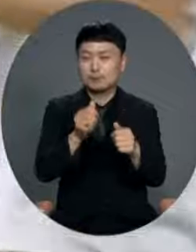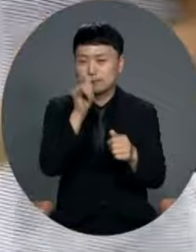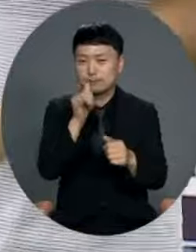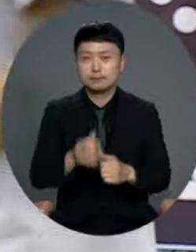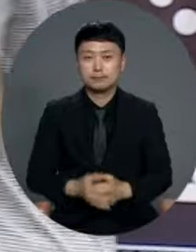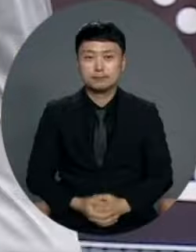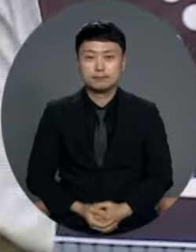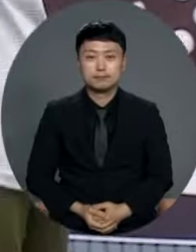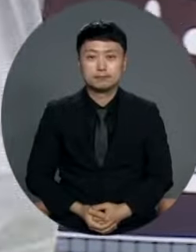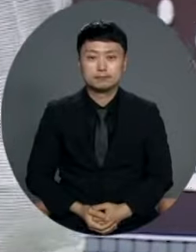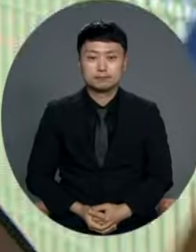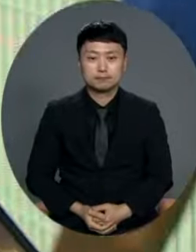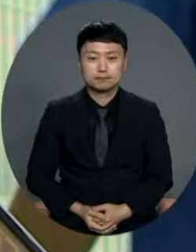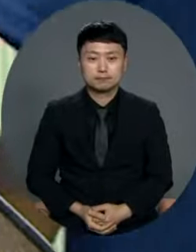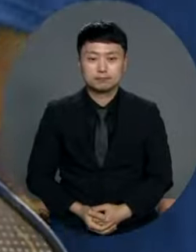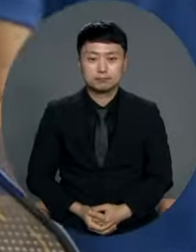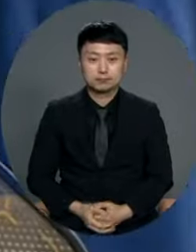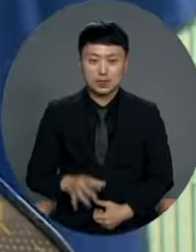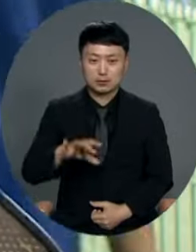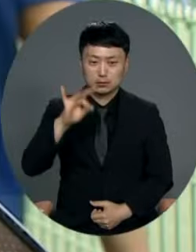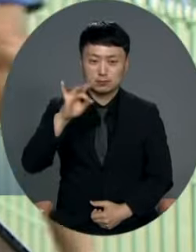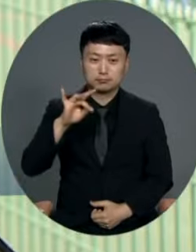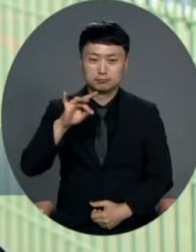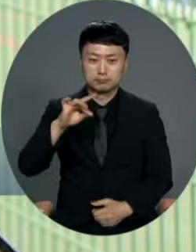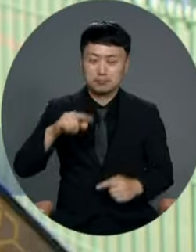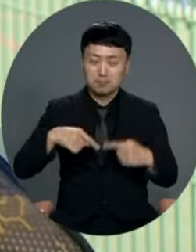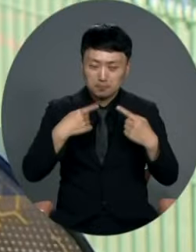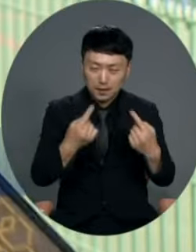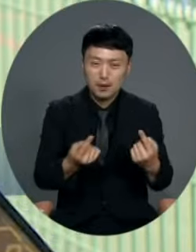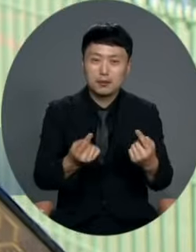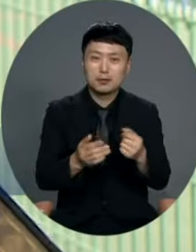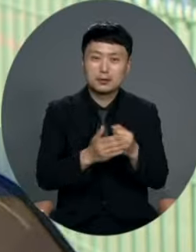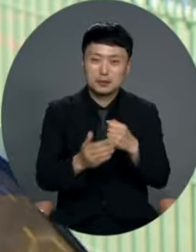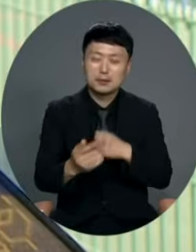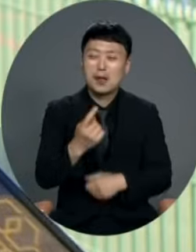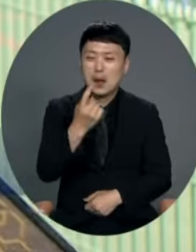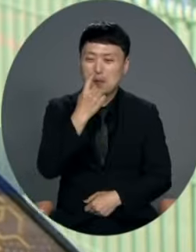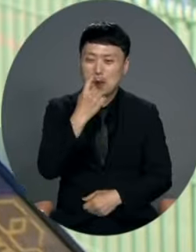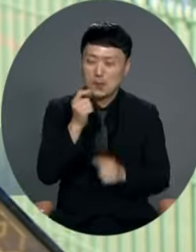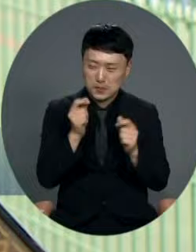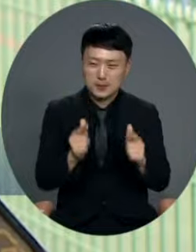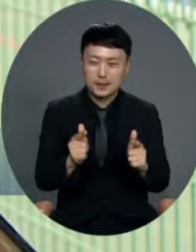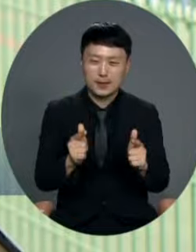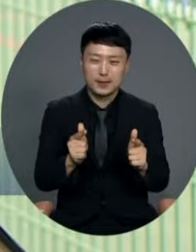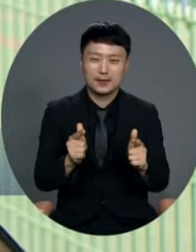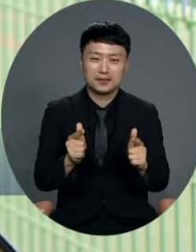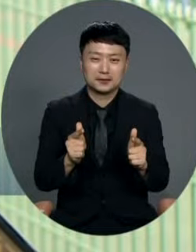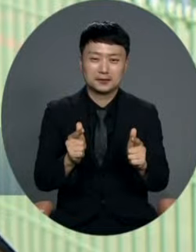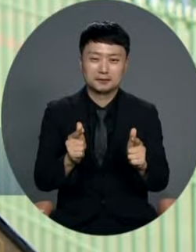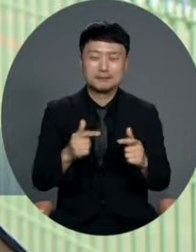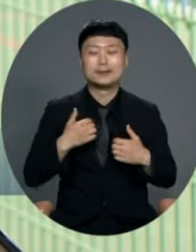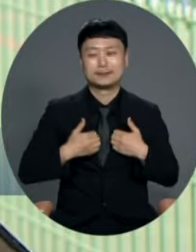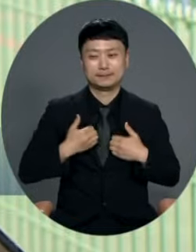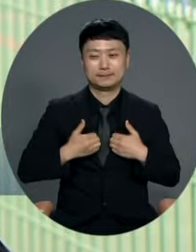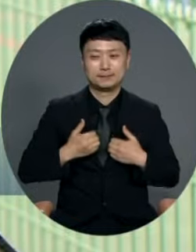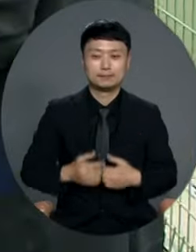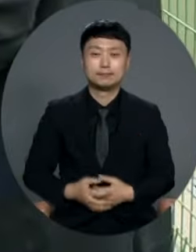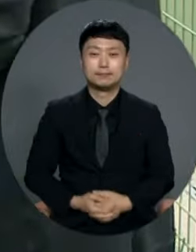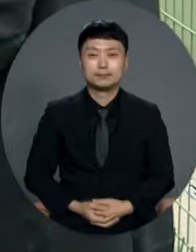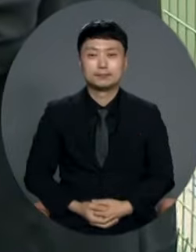겨룹니다. 저는 근데 첫 대회여가지고 그냥 많이 배울 겸 그냥 즐기려고